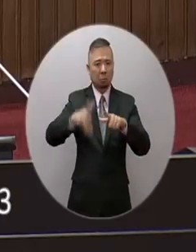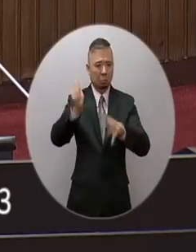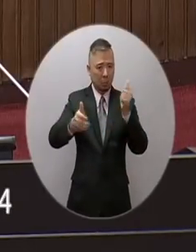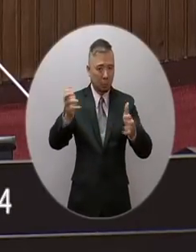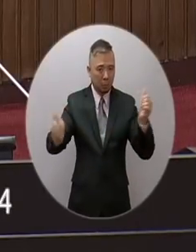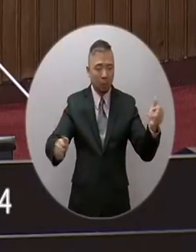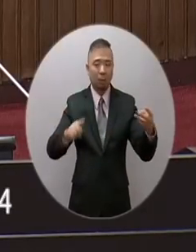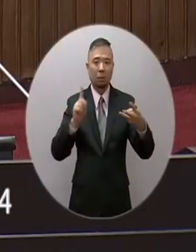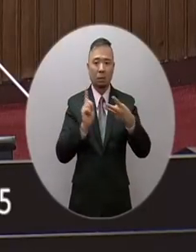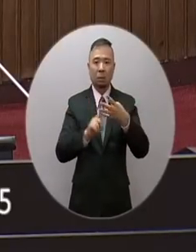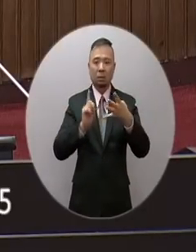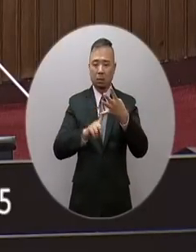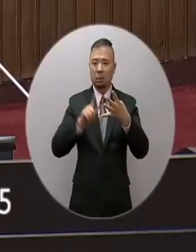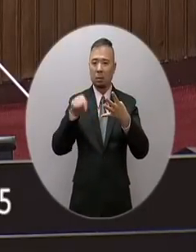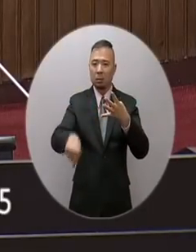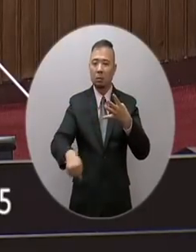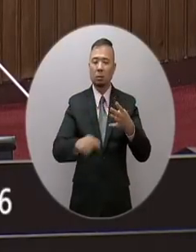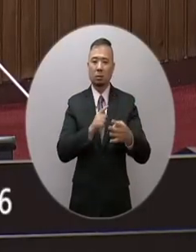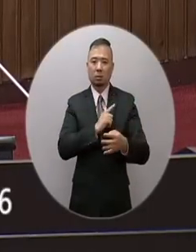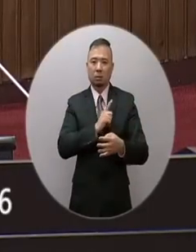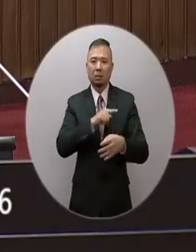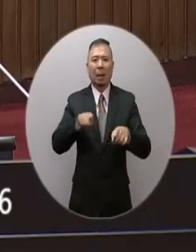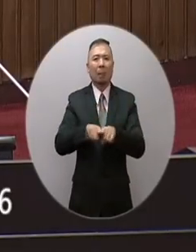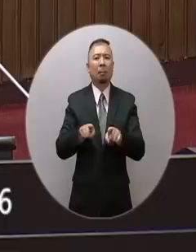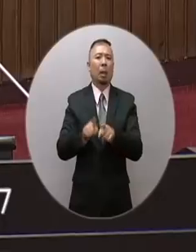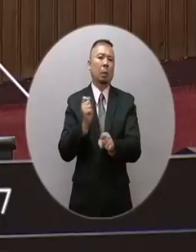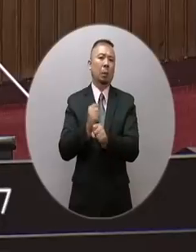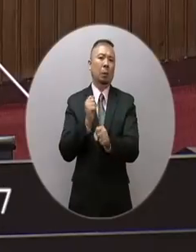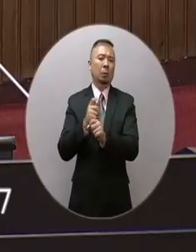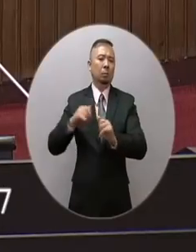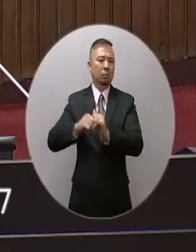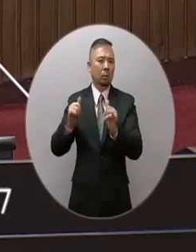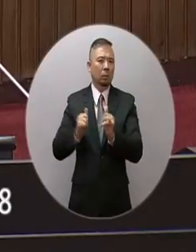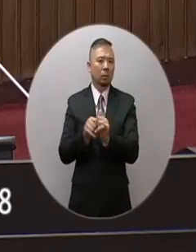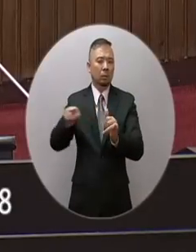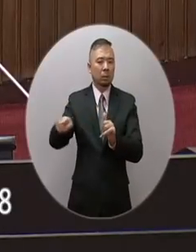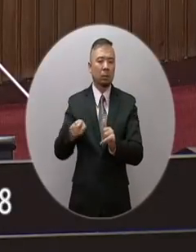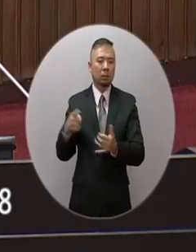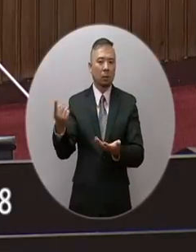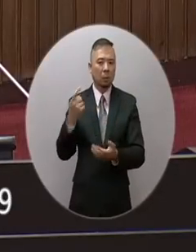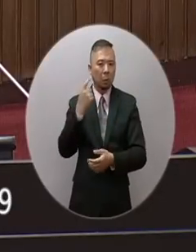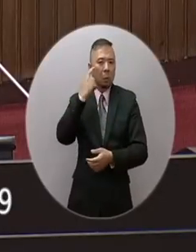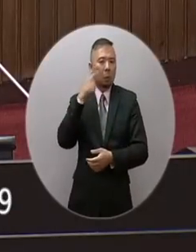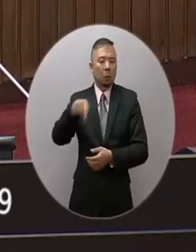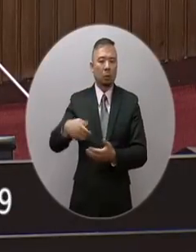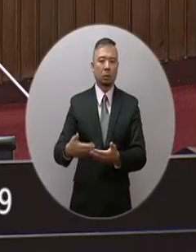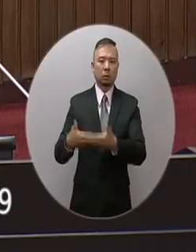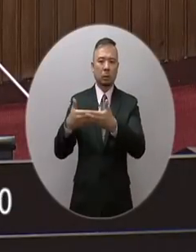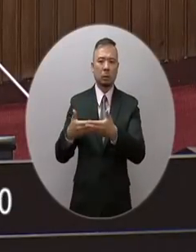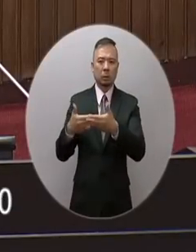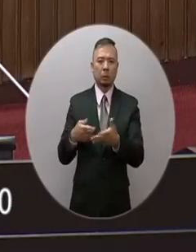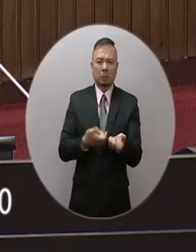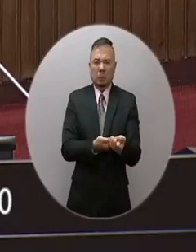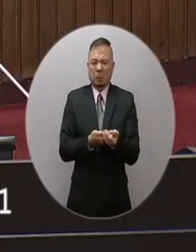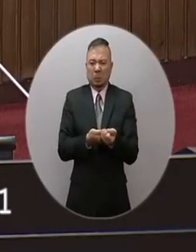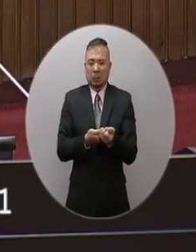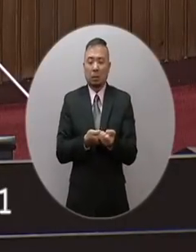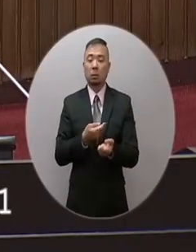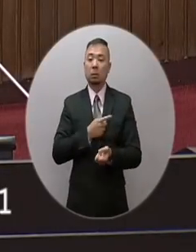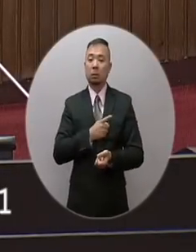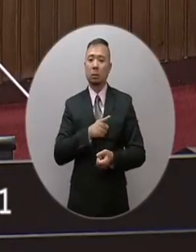等，相当多的人感受到大陆强大的拉力，正面临选择的焦